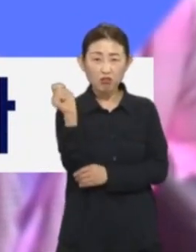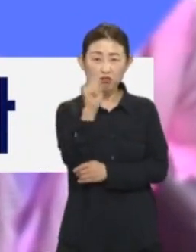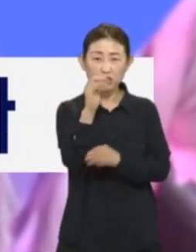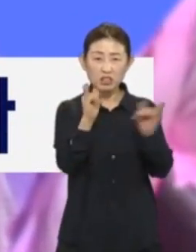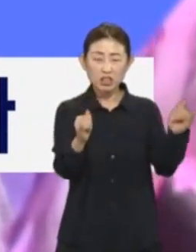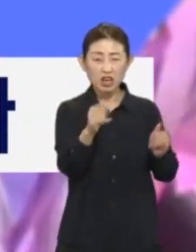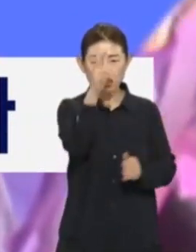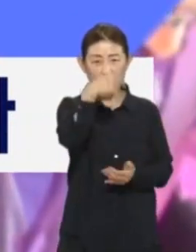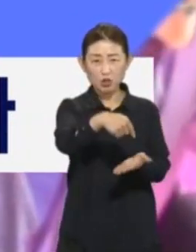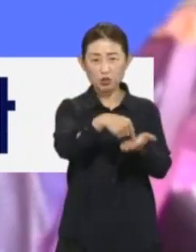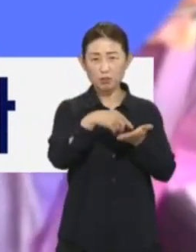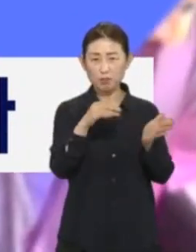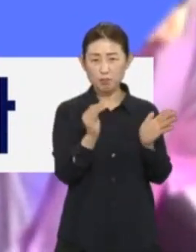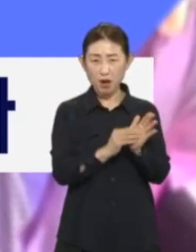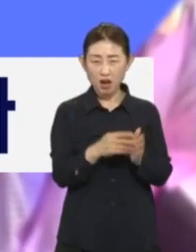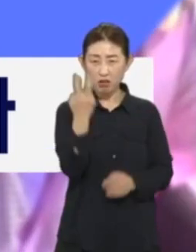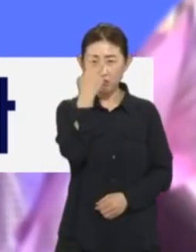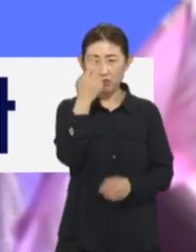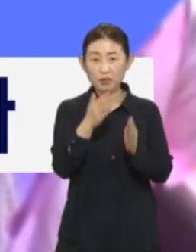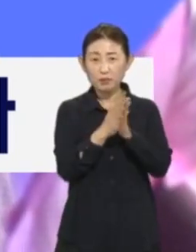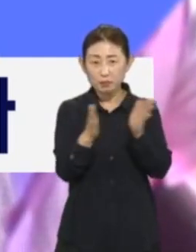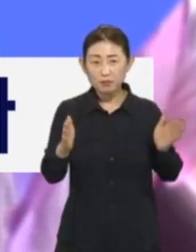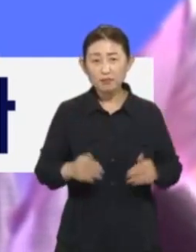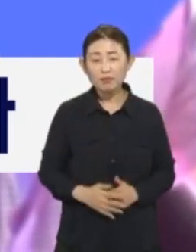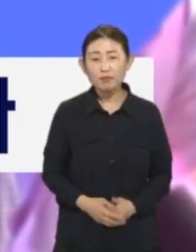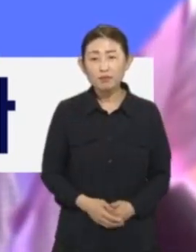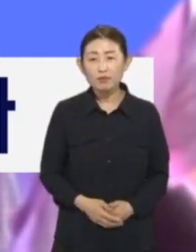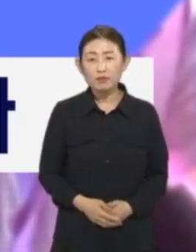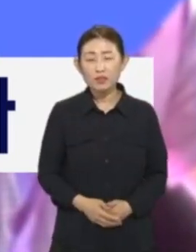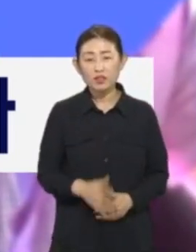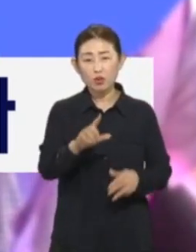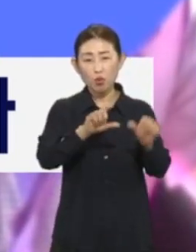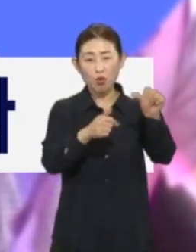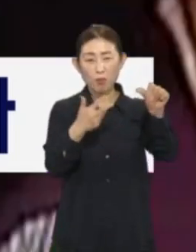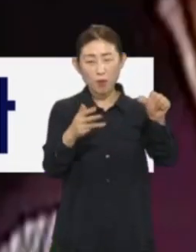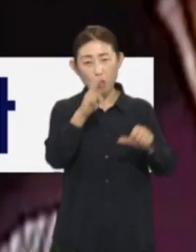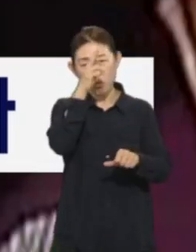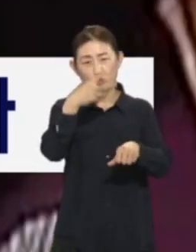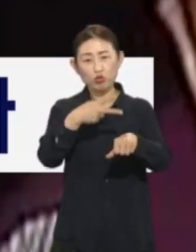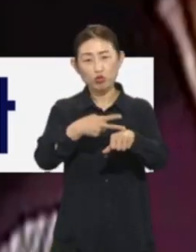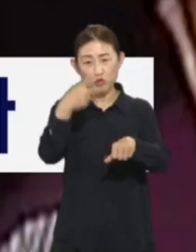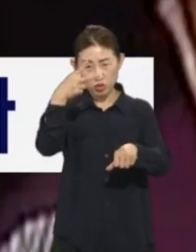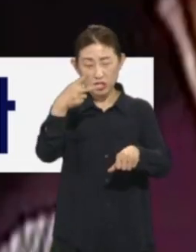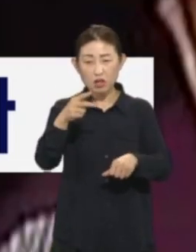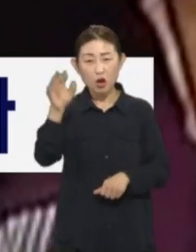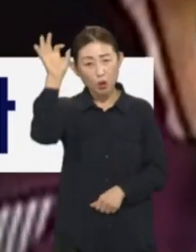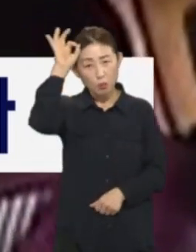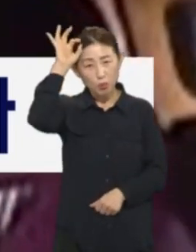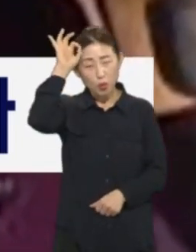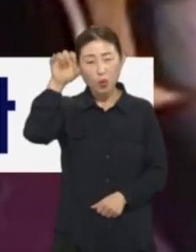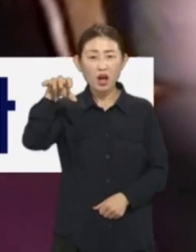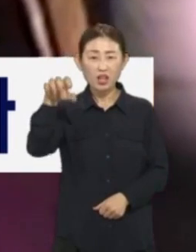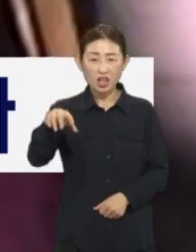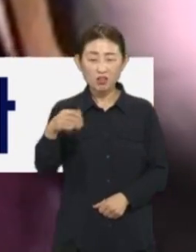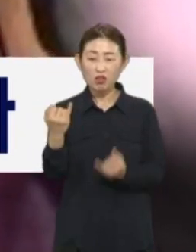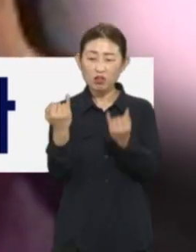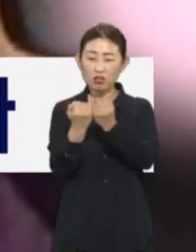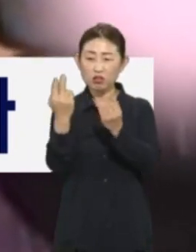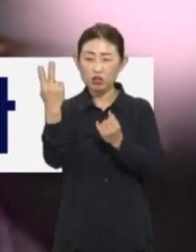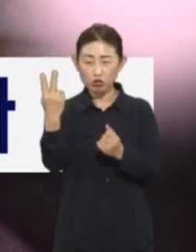택시기사의 신고를 접수하고 수사에 나섰습니다 지난 8일 오후 2시 30분쯤 포항 영일대수욕장에서